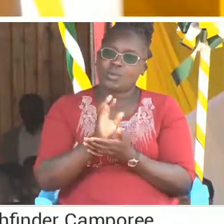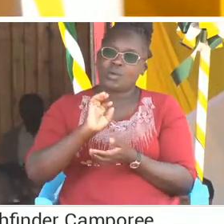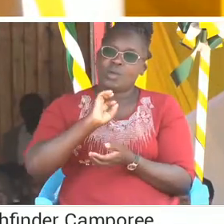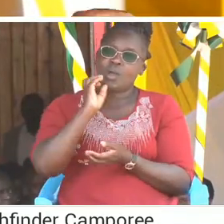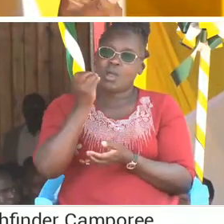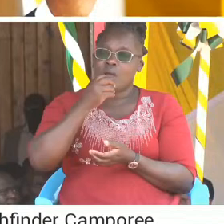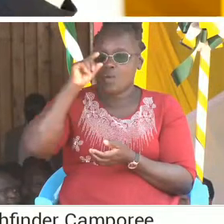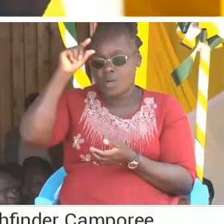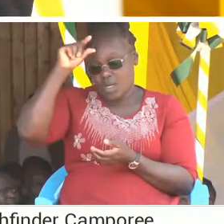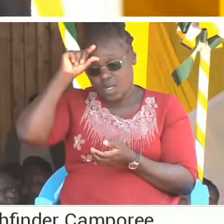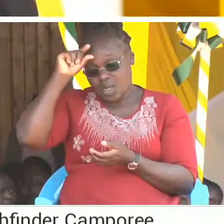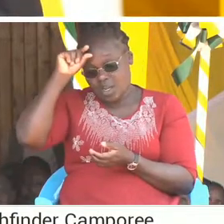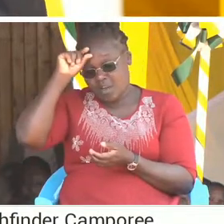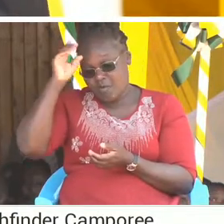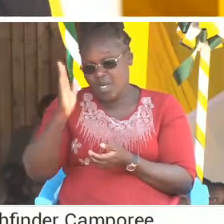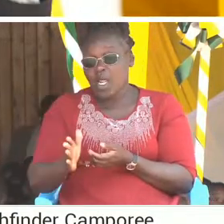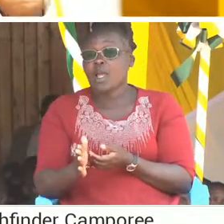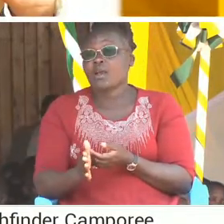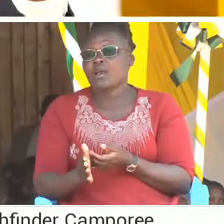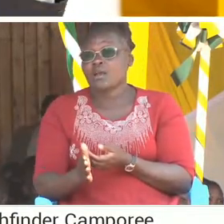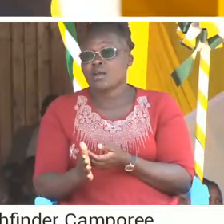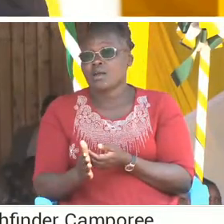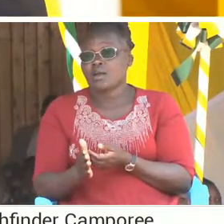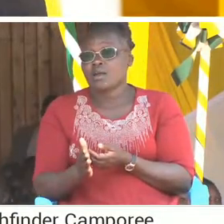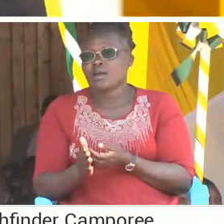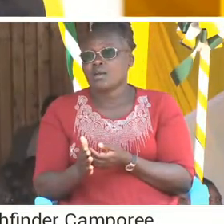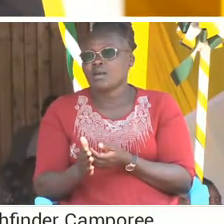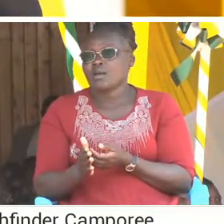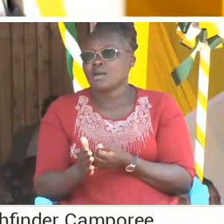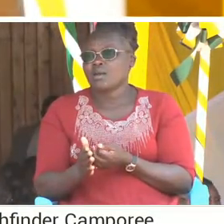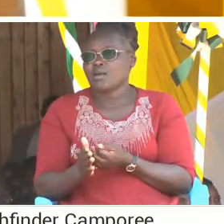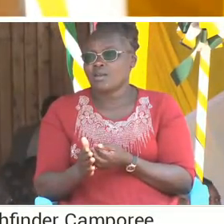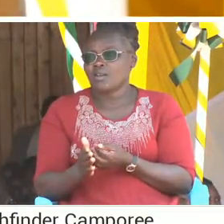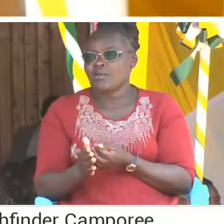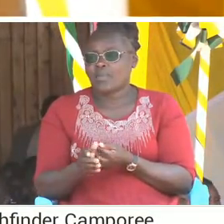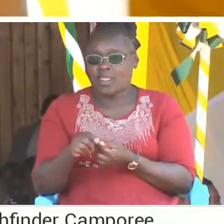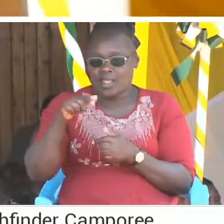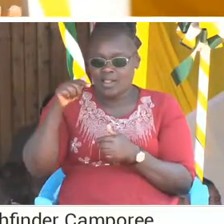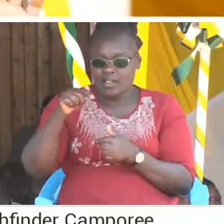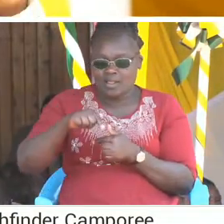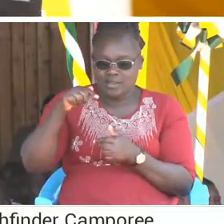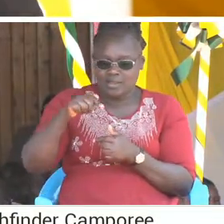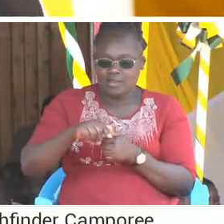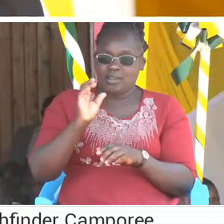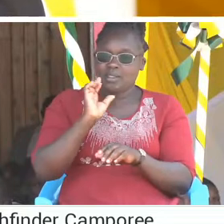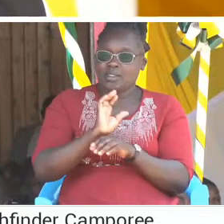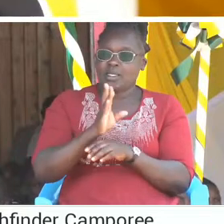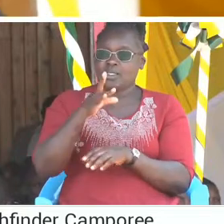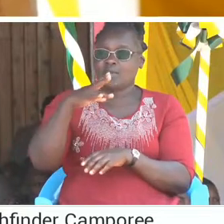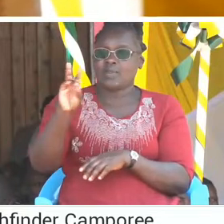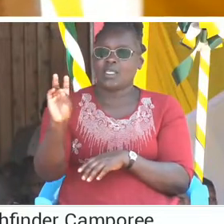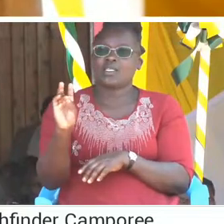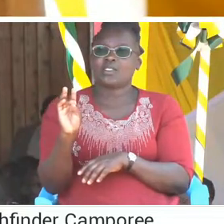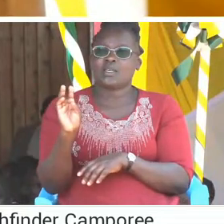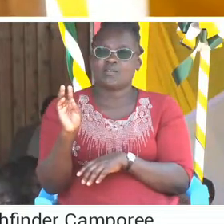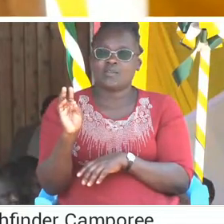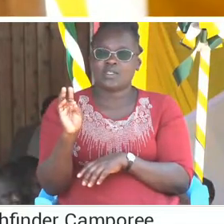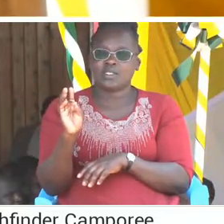yu, kanisa ni 7 days kwa hiki nekileen talent building. Ako kono discipline nge